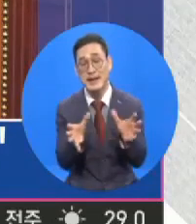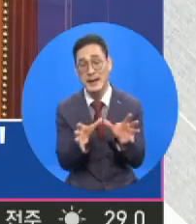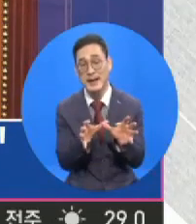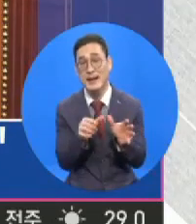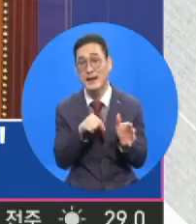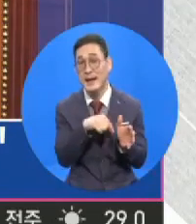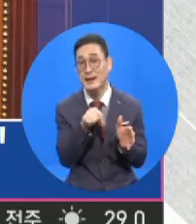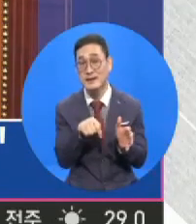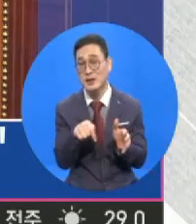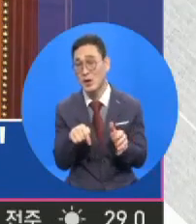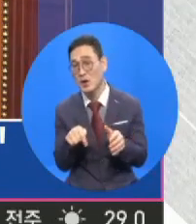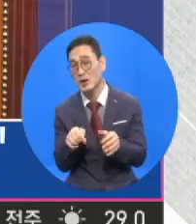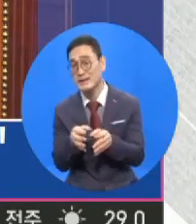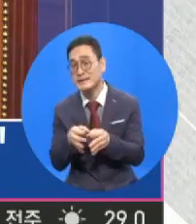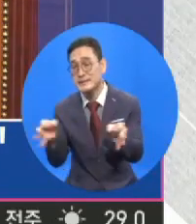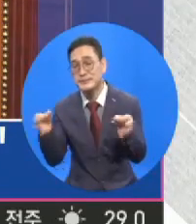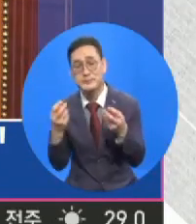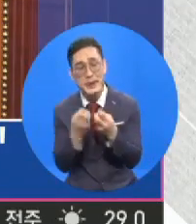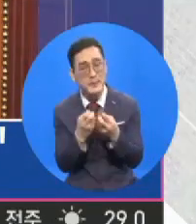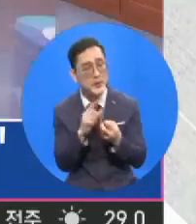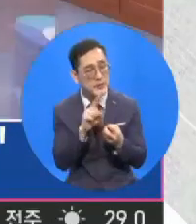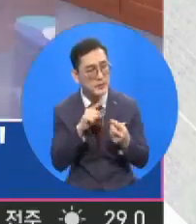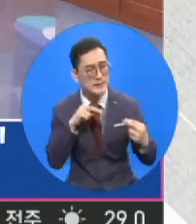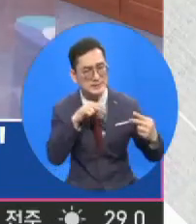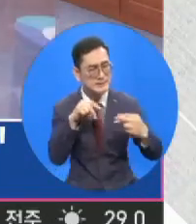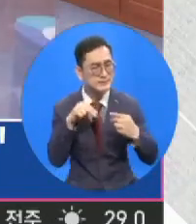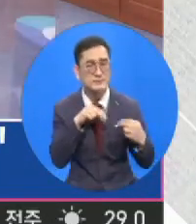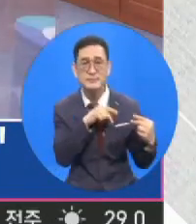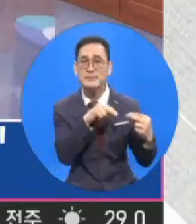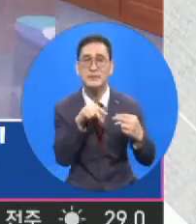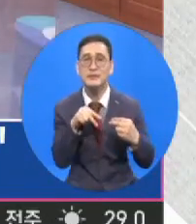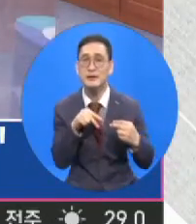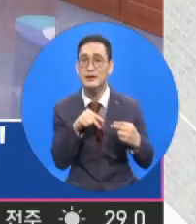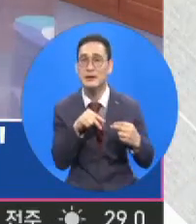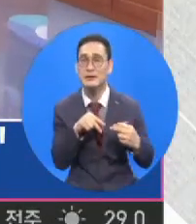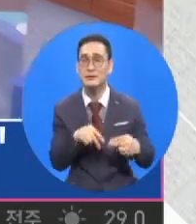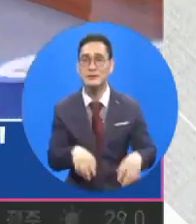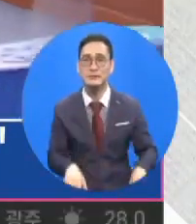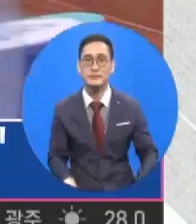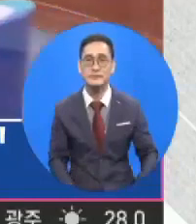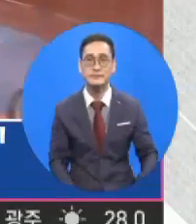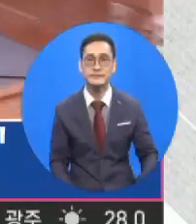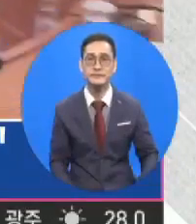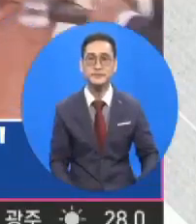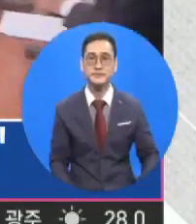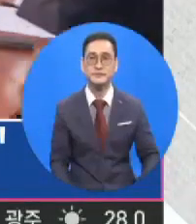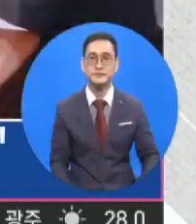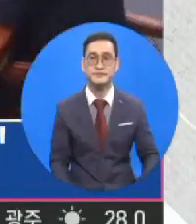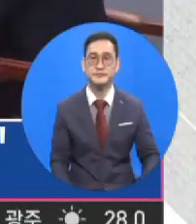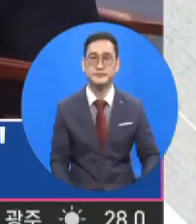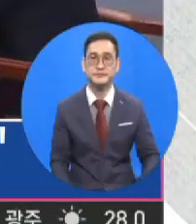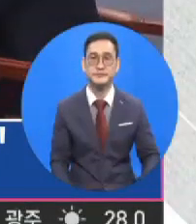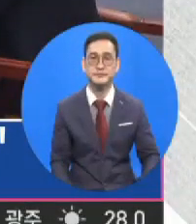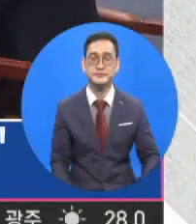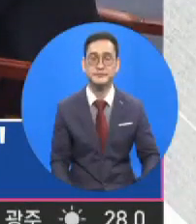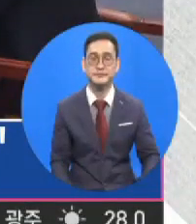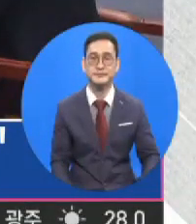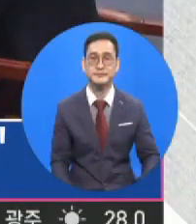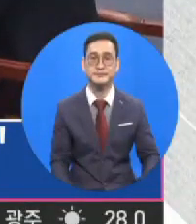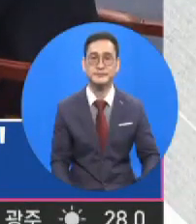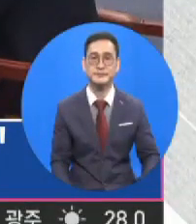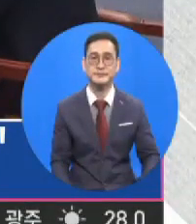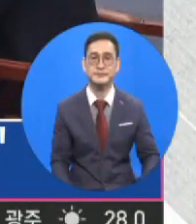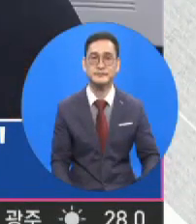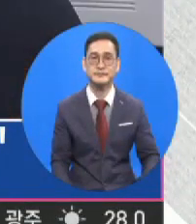선별적으로 지급하느냐 여권 내 굉장히 좀 기류가 복잡하죠. 좀 복잡한 상황인데 일단 뭐 오늘 신문을 보니까